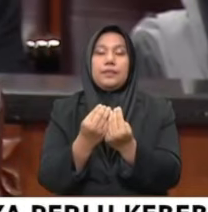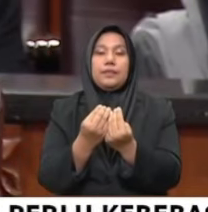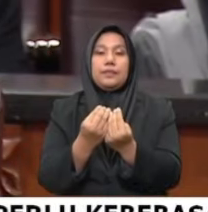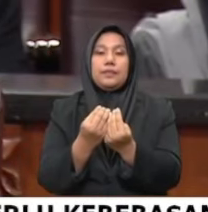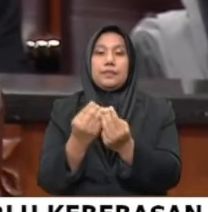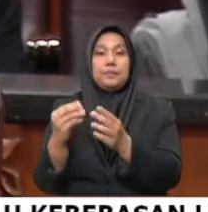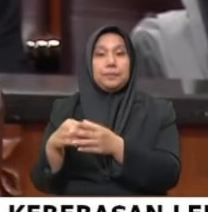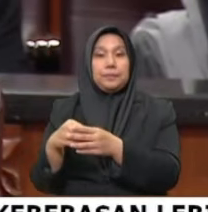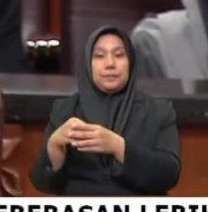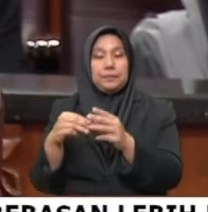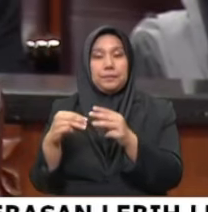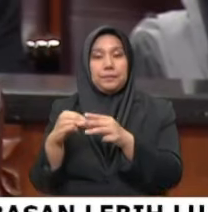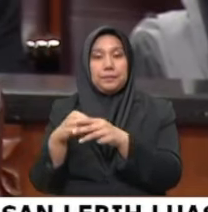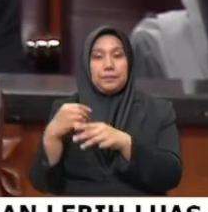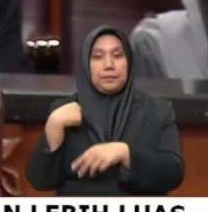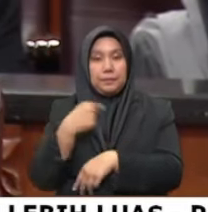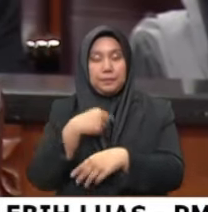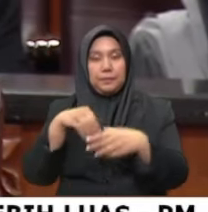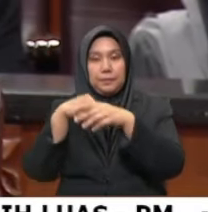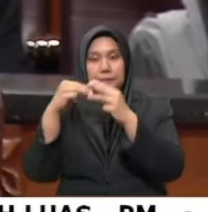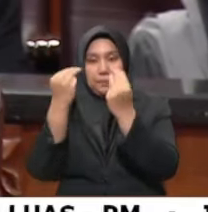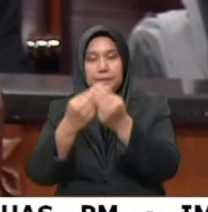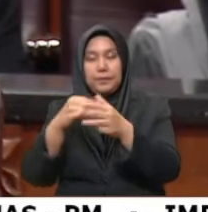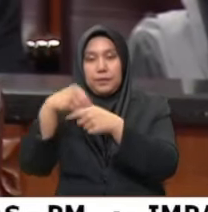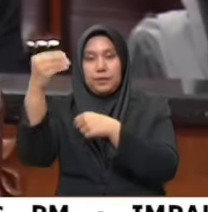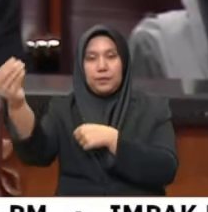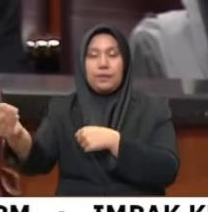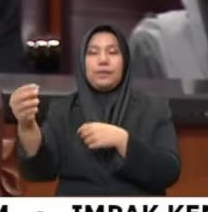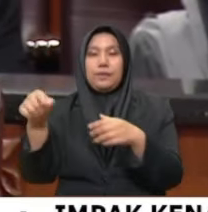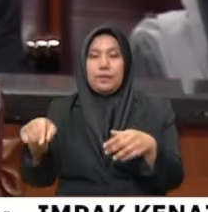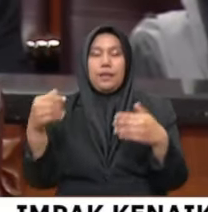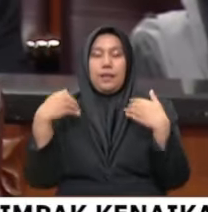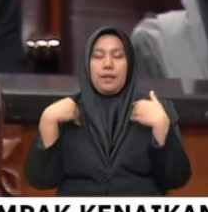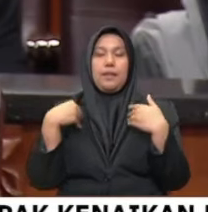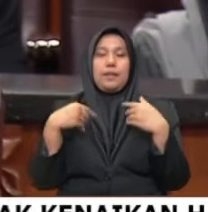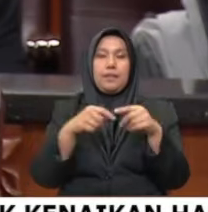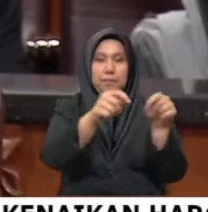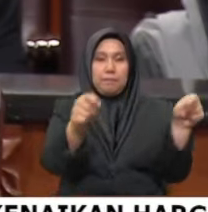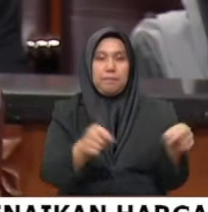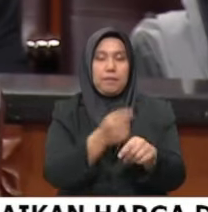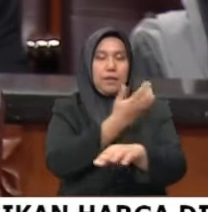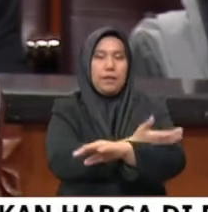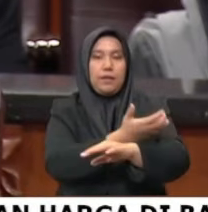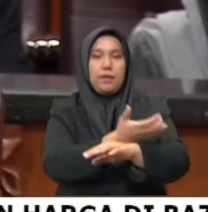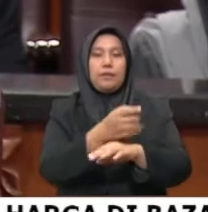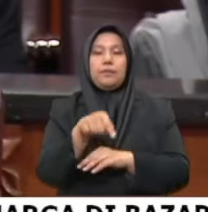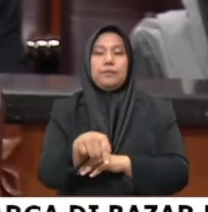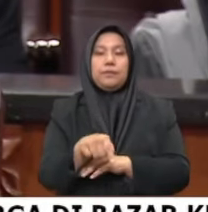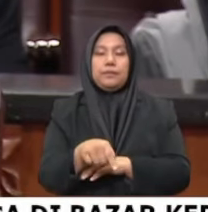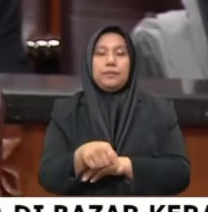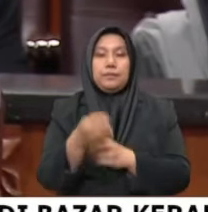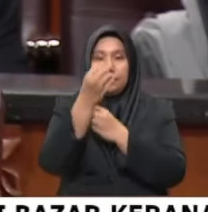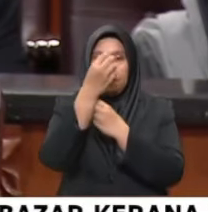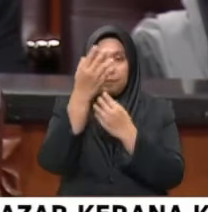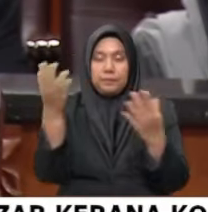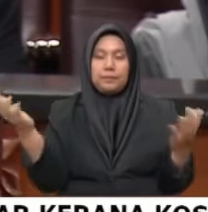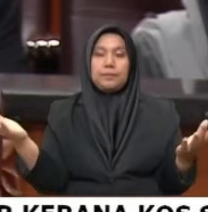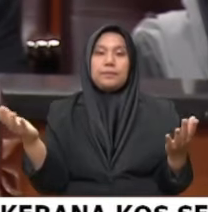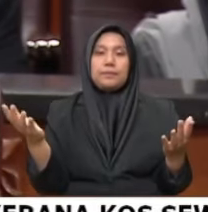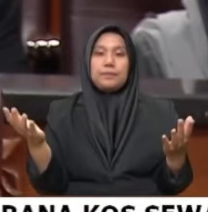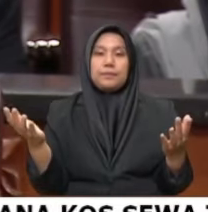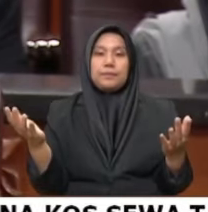sana tentang kewujudannya tapak warisan di negara kita. Untuk makluman Yang Berhormat